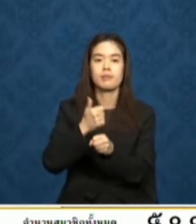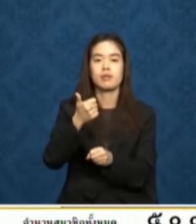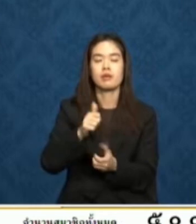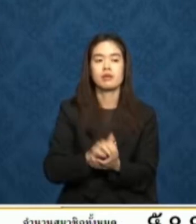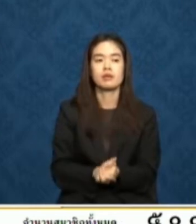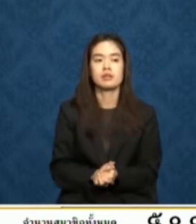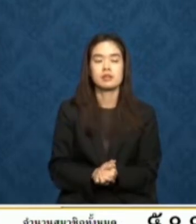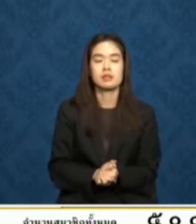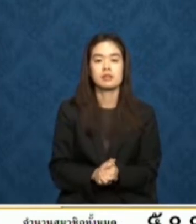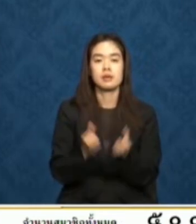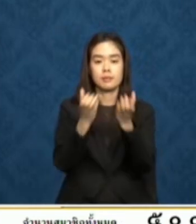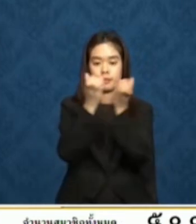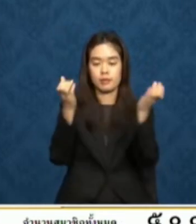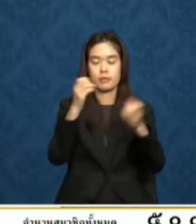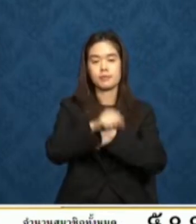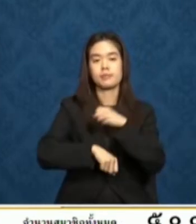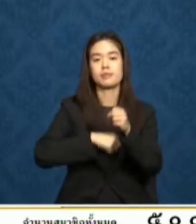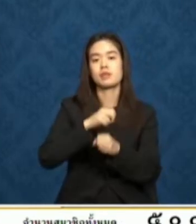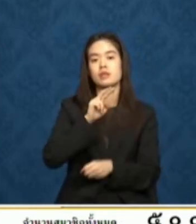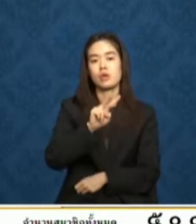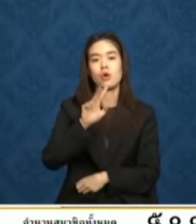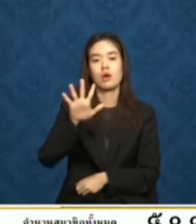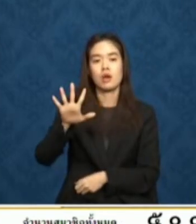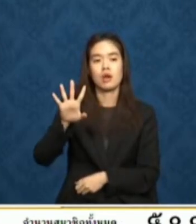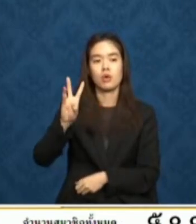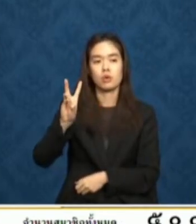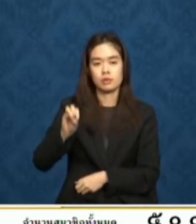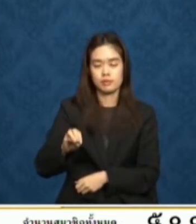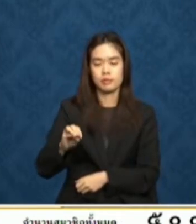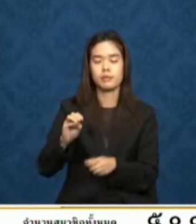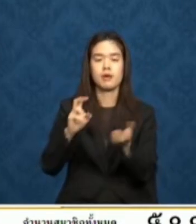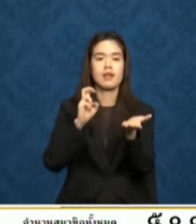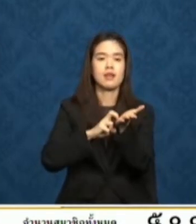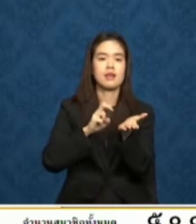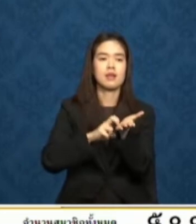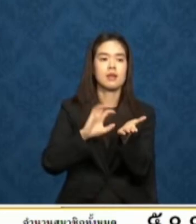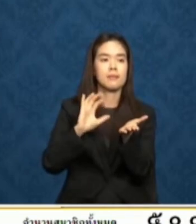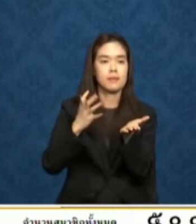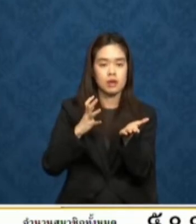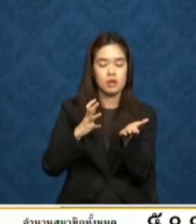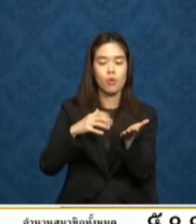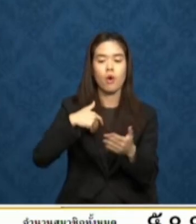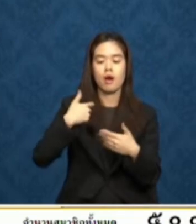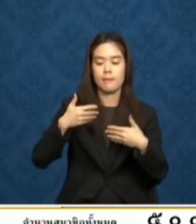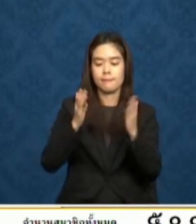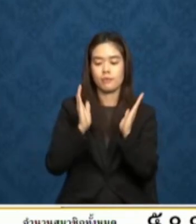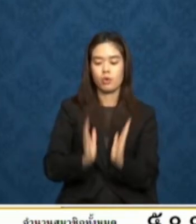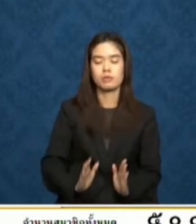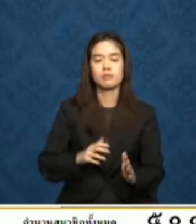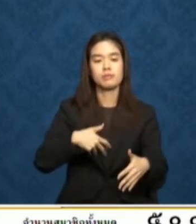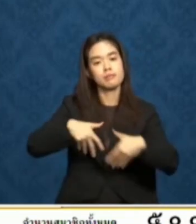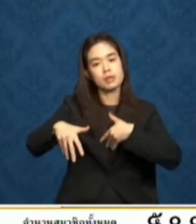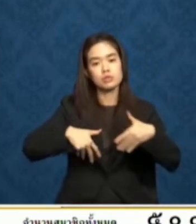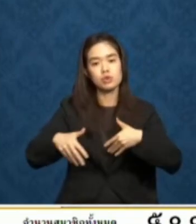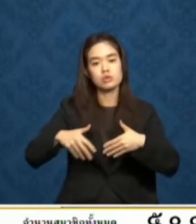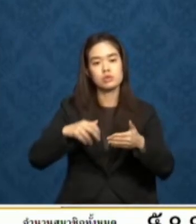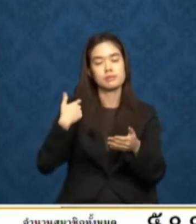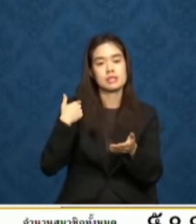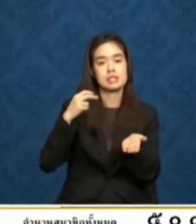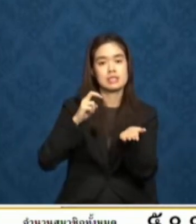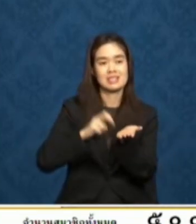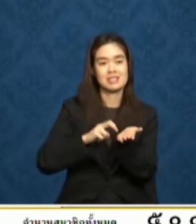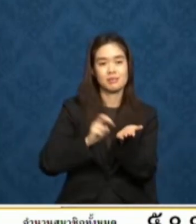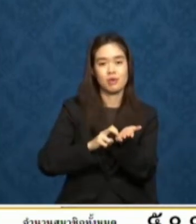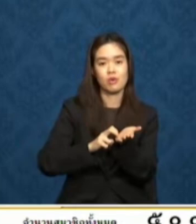ครัรมนูล พ.ส. 2.นโรค 10ไม่ได้รับรองสิทธิในการดำรงชีวิต อยู่ในสงเวล้มที่ดีไ้โดยตรงมี